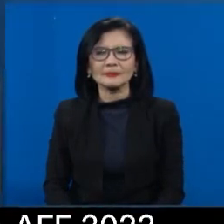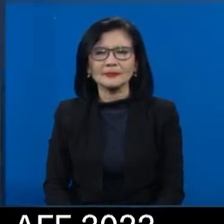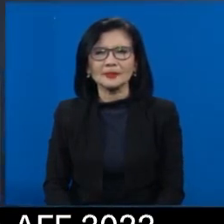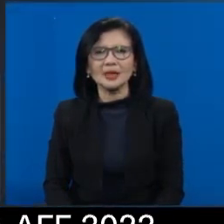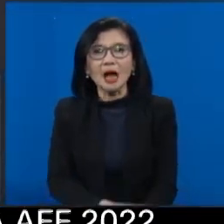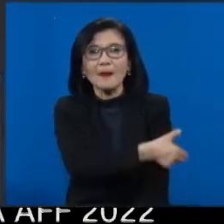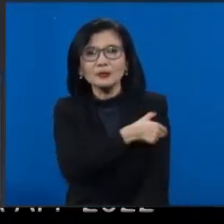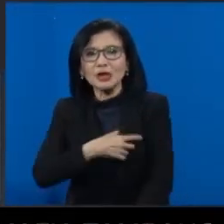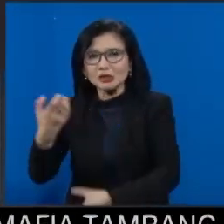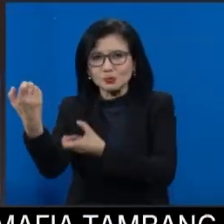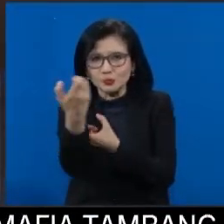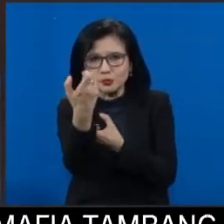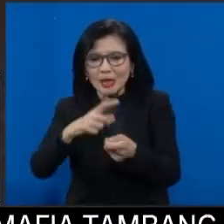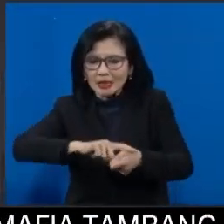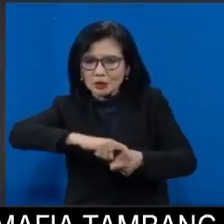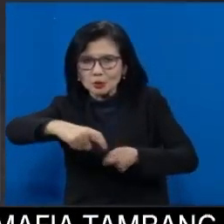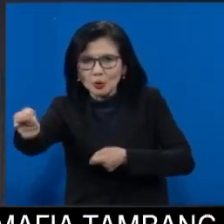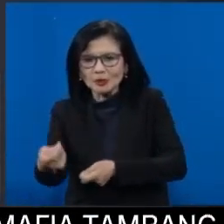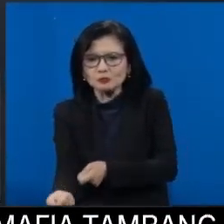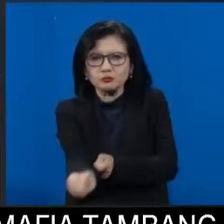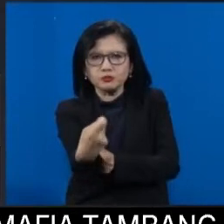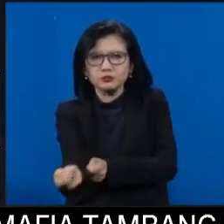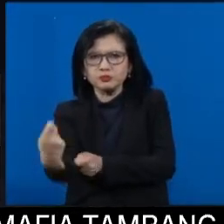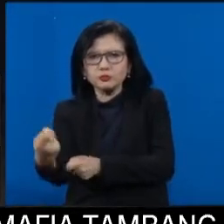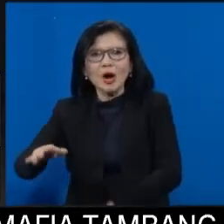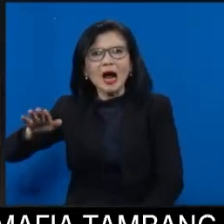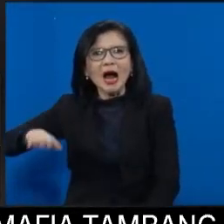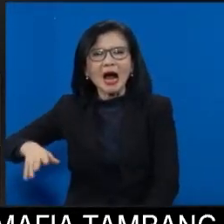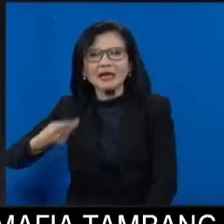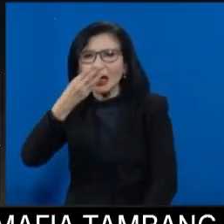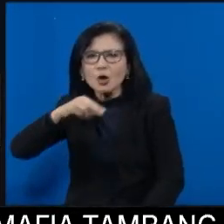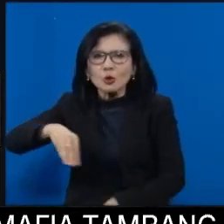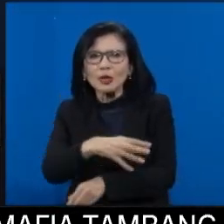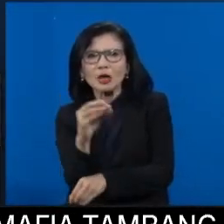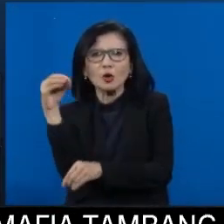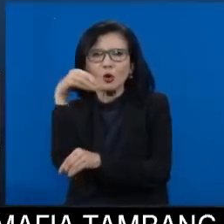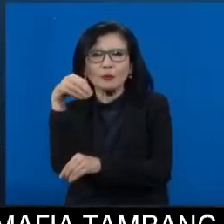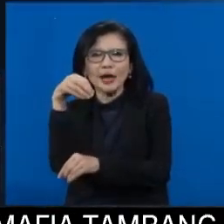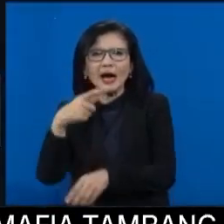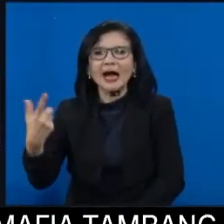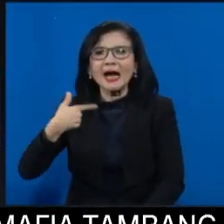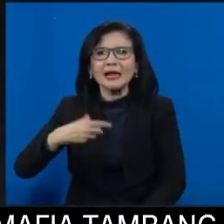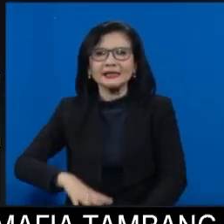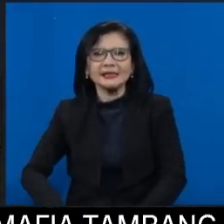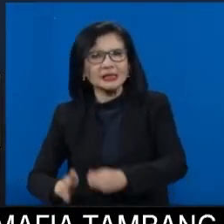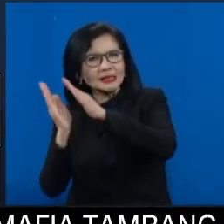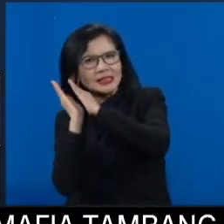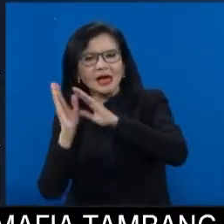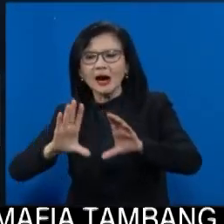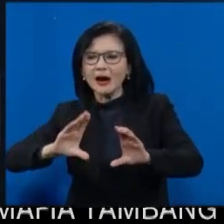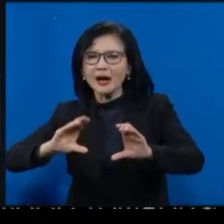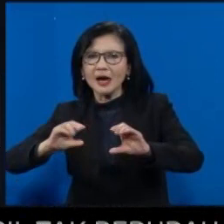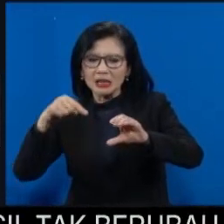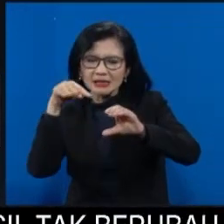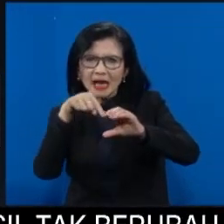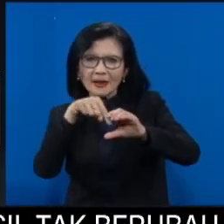Petugas damkar menggunakan tongkat khusus untuk mengambil anak ular kobra yang bersarang di sebuah rumah di Kecamatan Cisoka, Kabupaten Tangerang, Banten pada